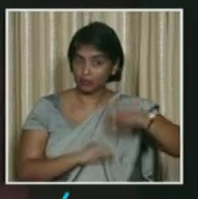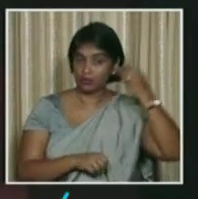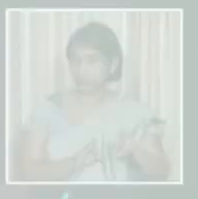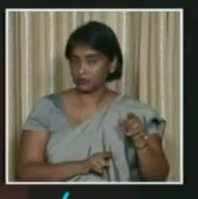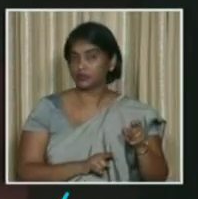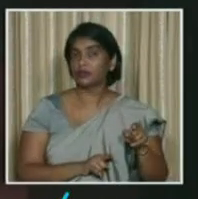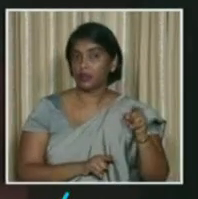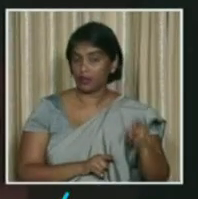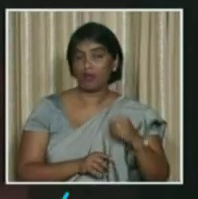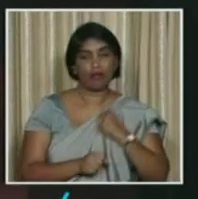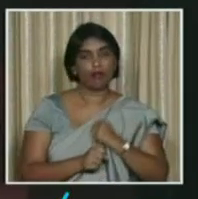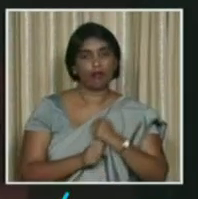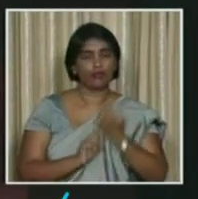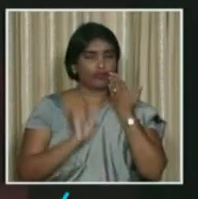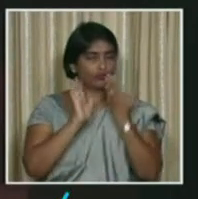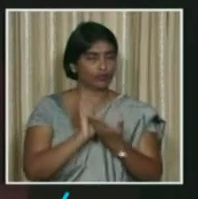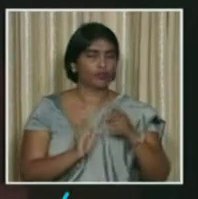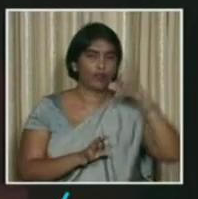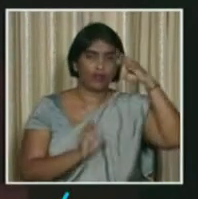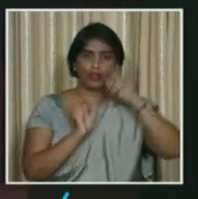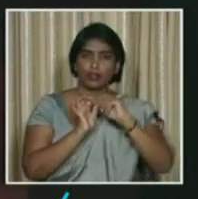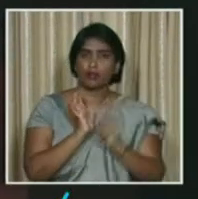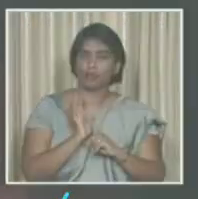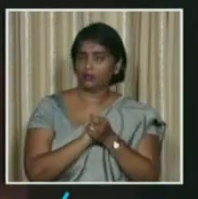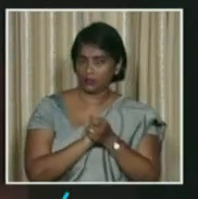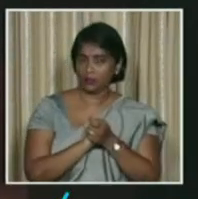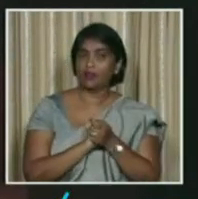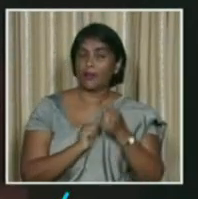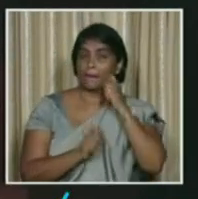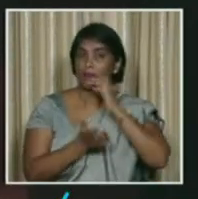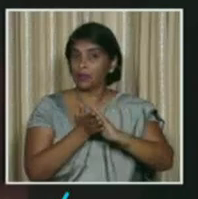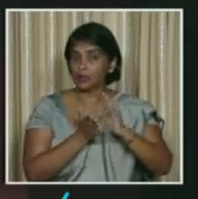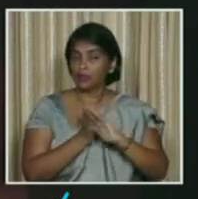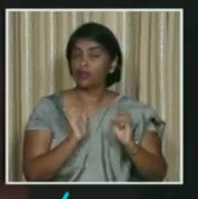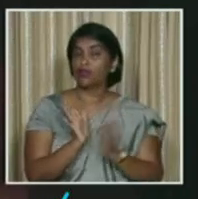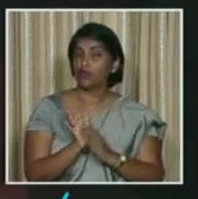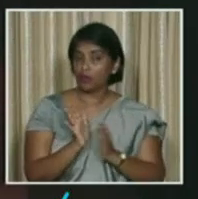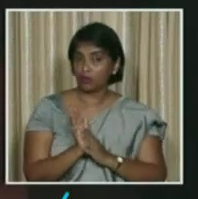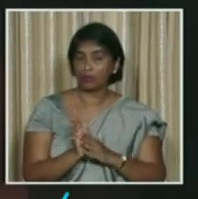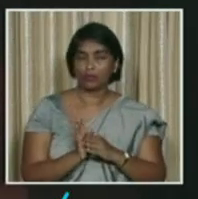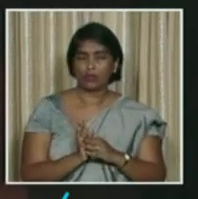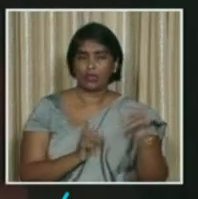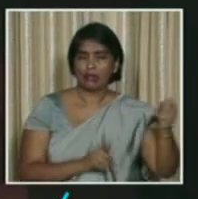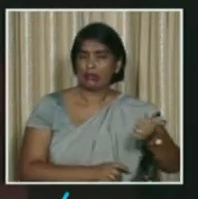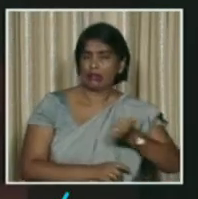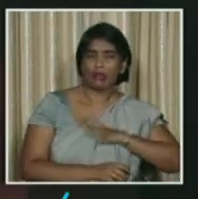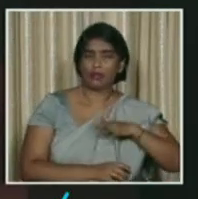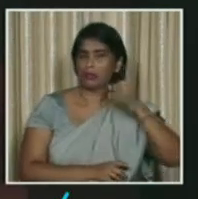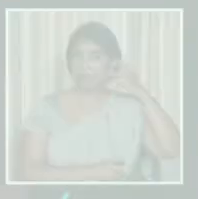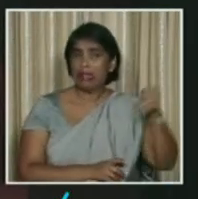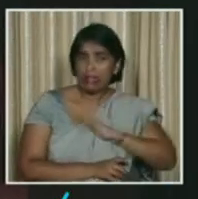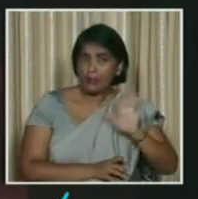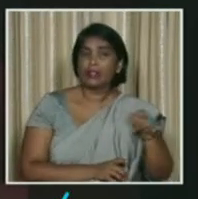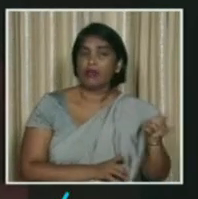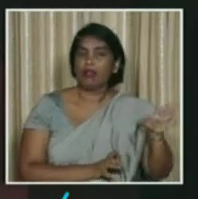කටයුතු කරන්නේ. ඒ ආණ්ඩුව ඉදිරිපත් කර ඇති මෙම විදුලි ගාස්තු සංශෝධනයේදී මහජන උපයෝගිතා කොමිසමේ දැඩි විරෝධය නොසලකා හරිමින්